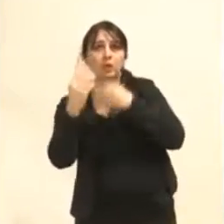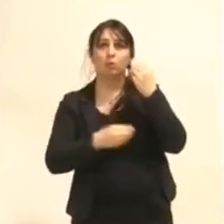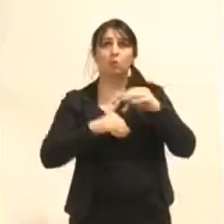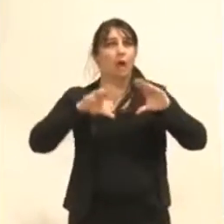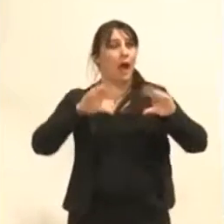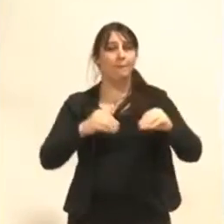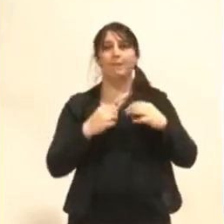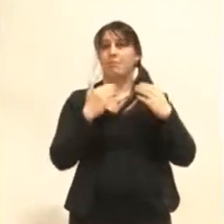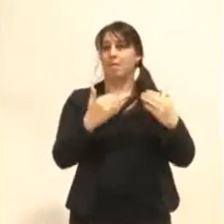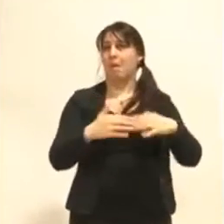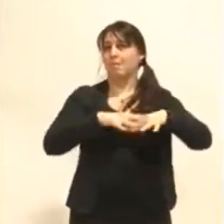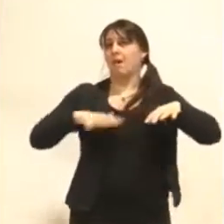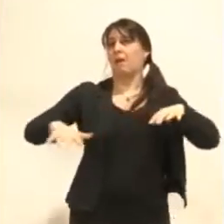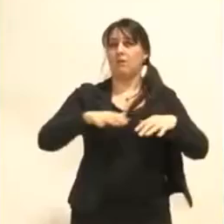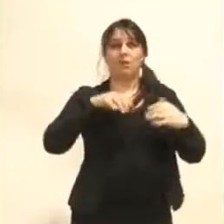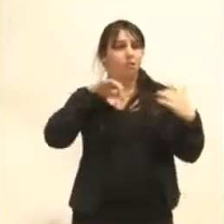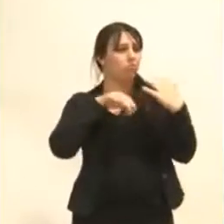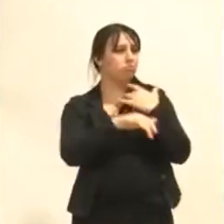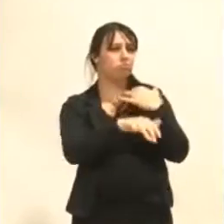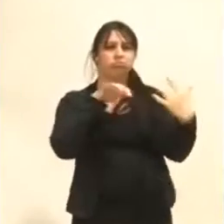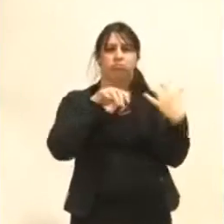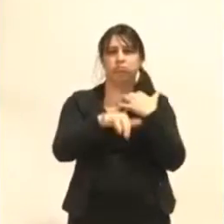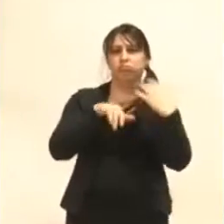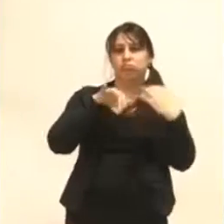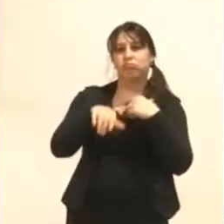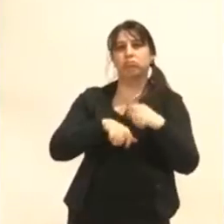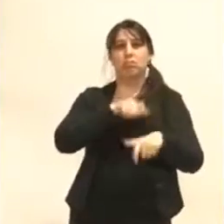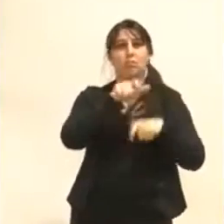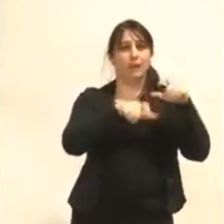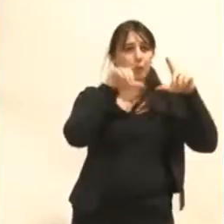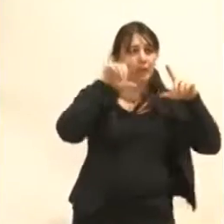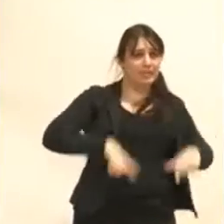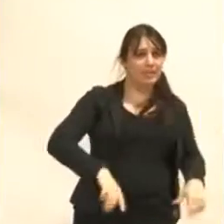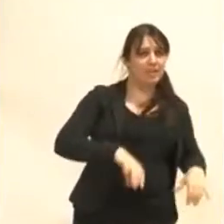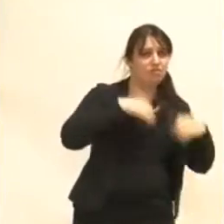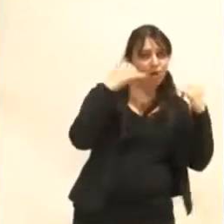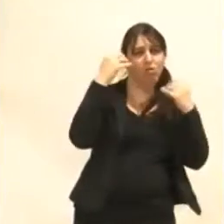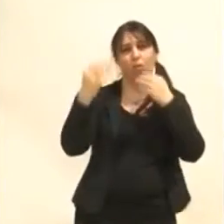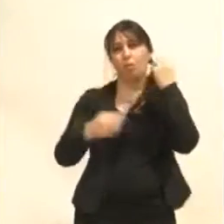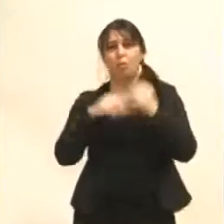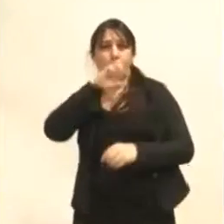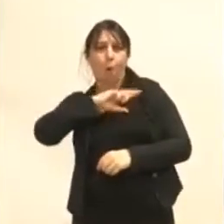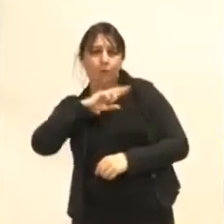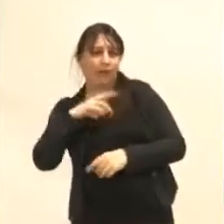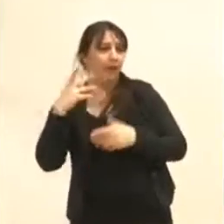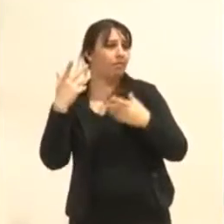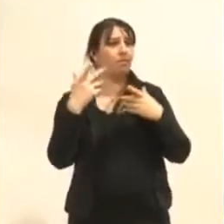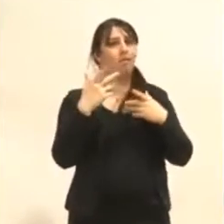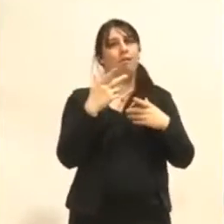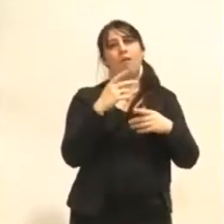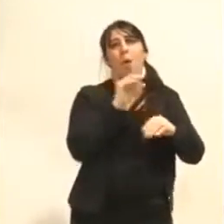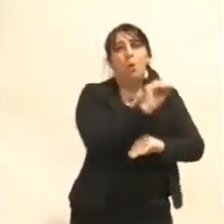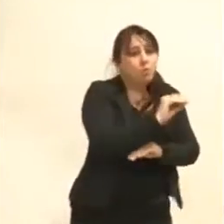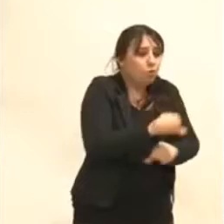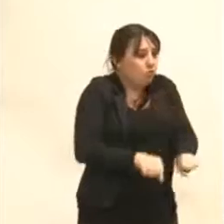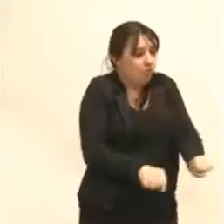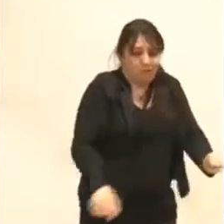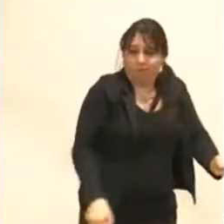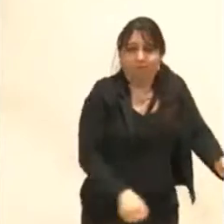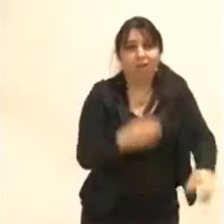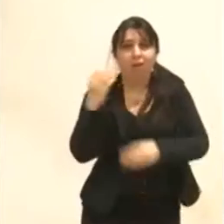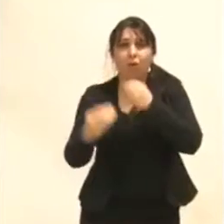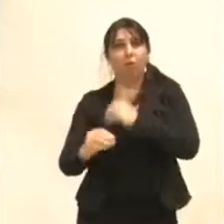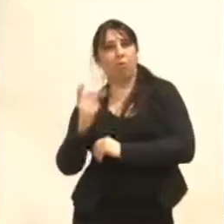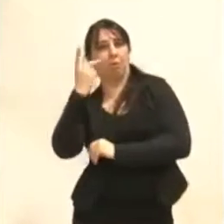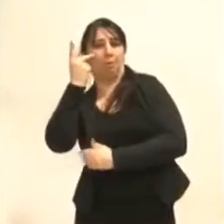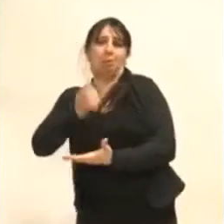vit au rythme des Grenoblois. Des lycéens aux retraités, de la nounou au banquier, chaque Grenoblois a sa manière d'utiliser cette